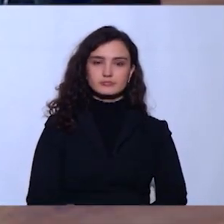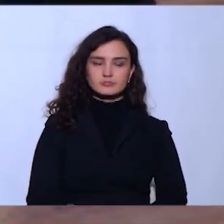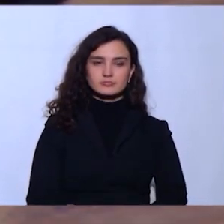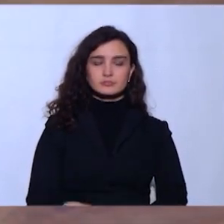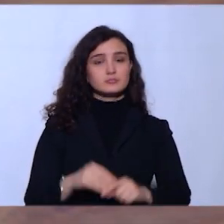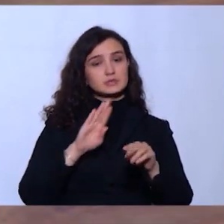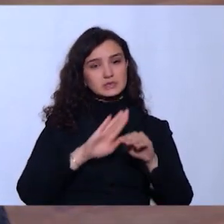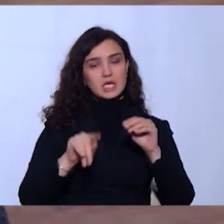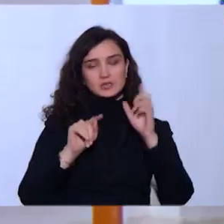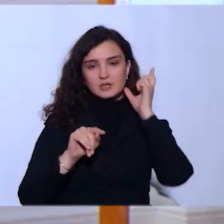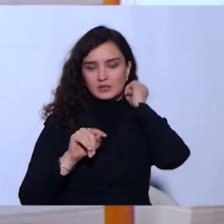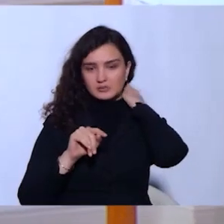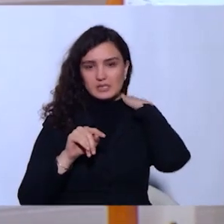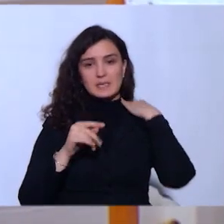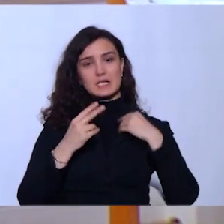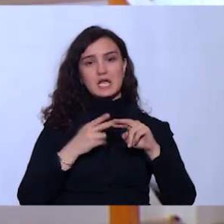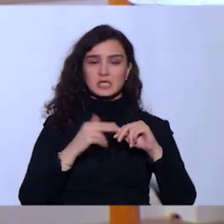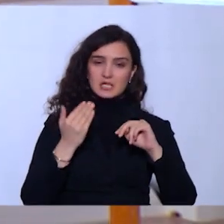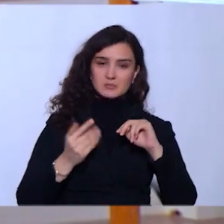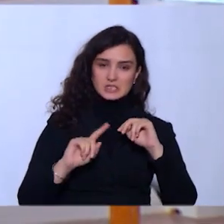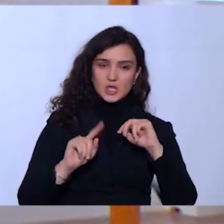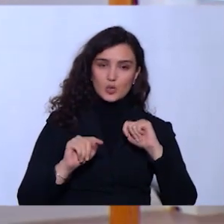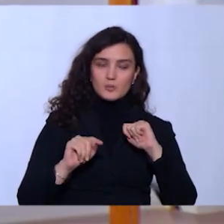გარდა იმისა, რომ